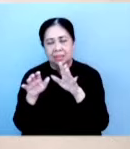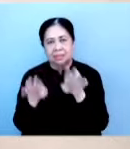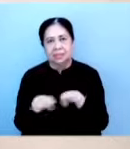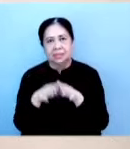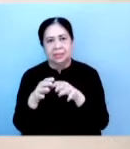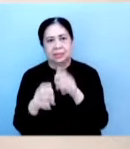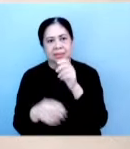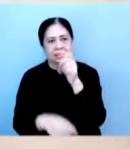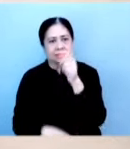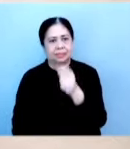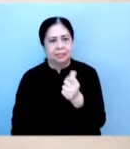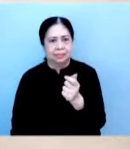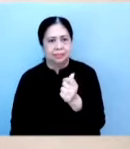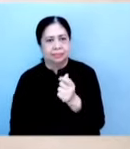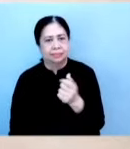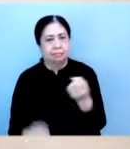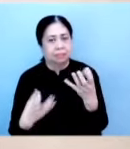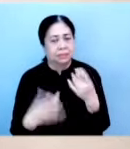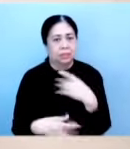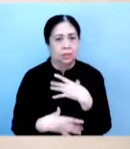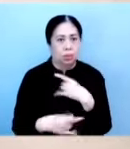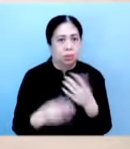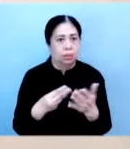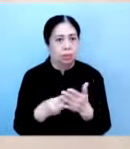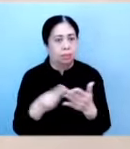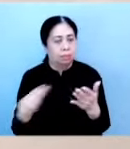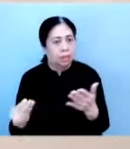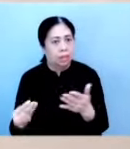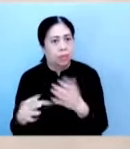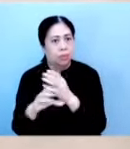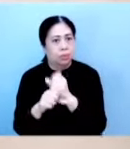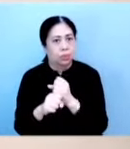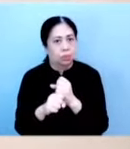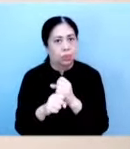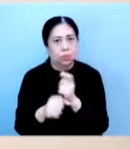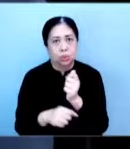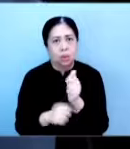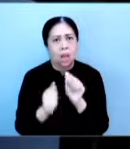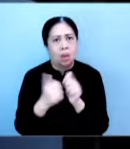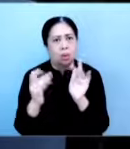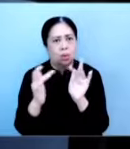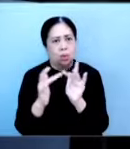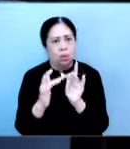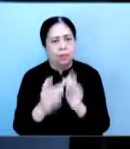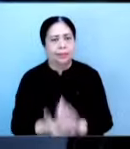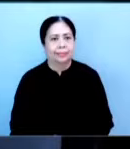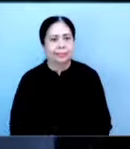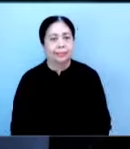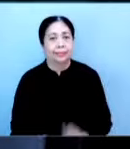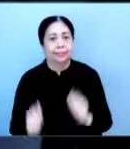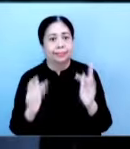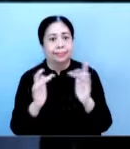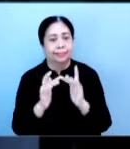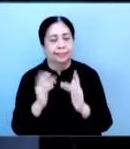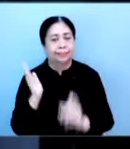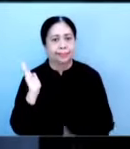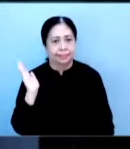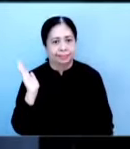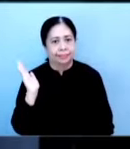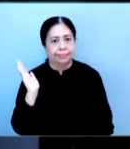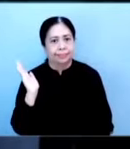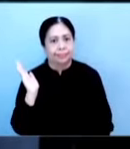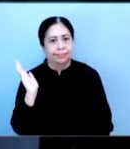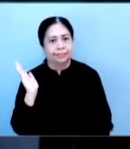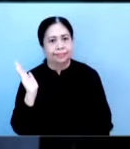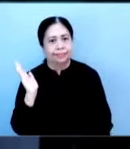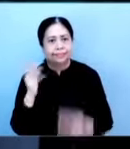marami pa sa mga kapatid natin na interesadong bumili or kumuha sayo ng grocery Paano ka ba nila mako-contact ah Pwede niyo po kaming i-message sa likhang